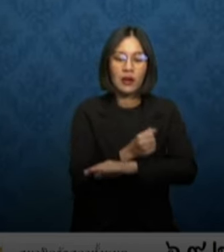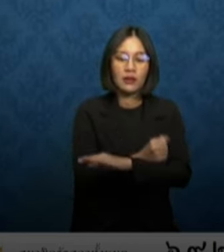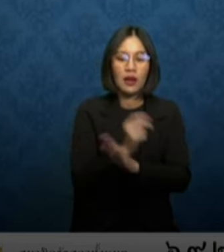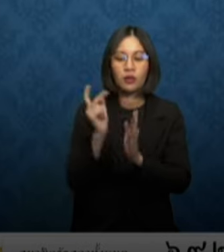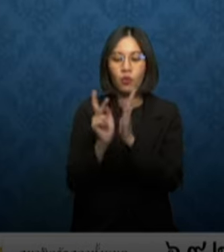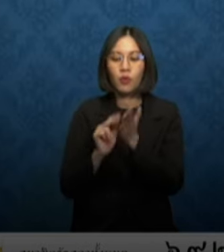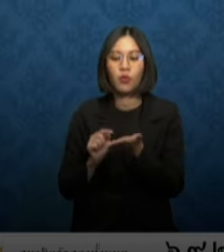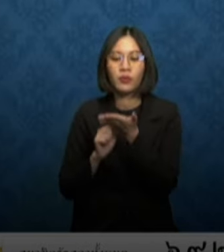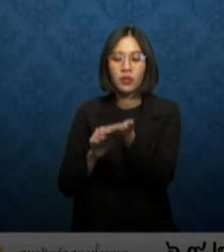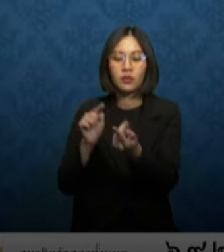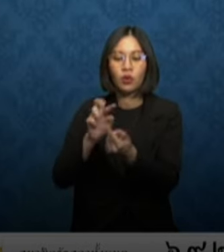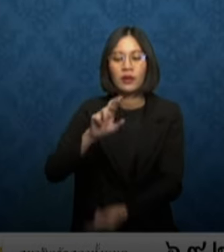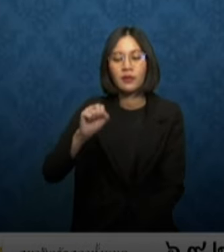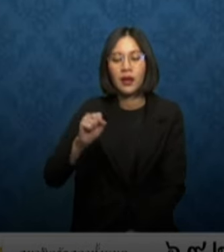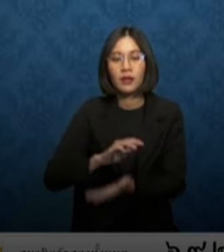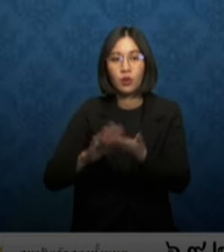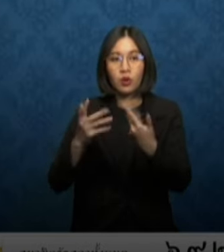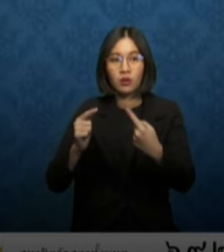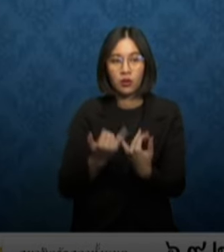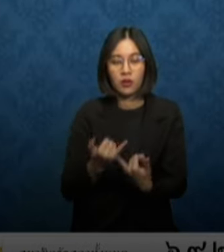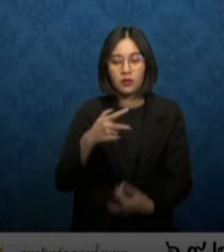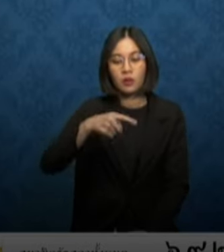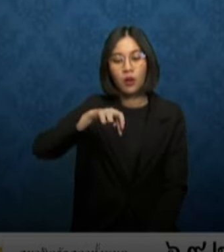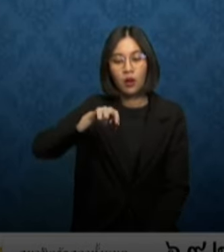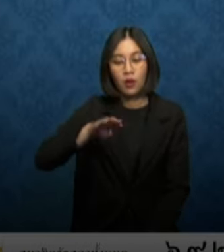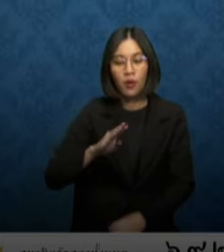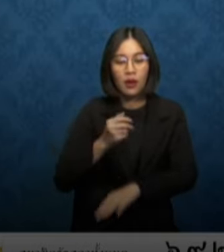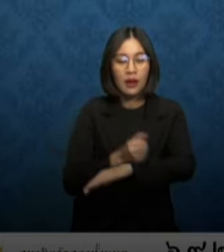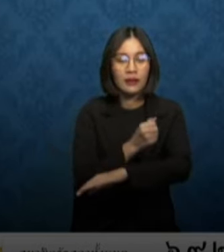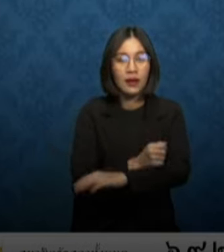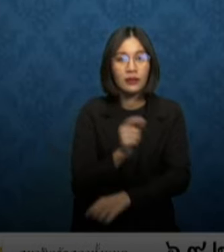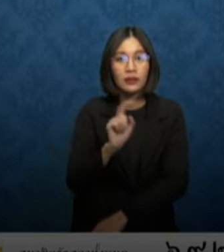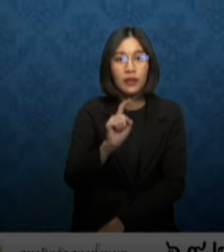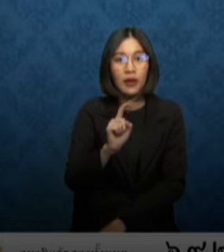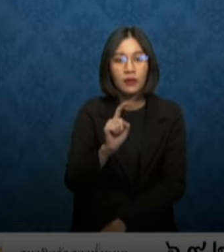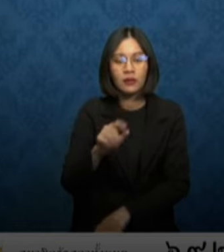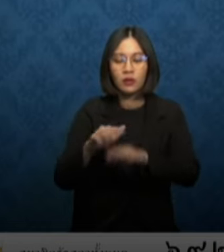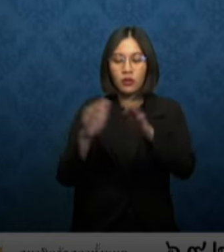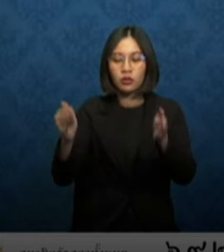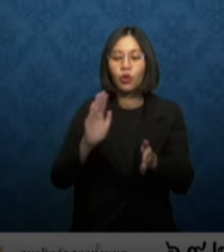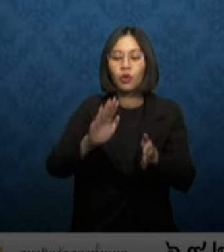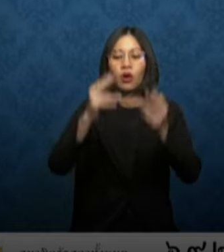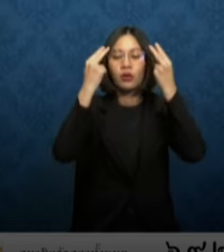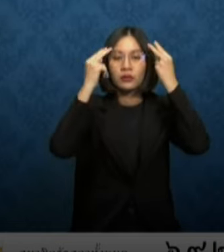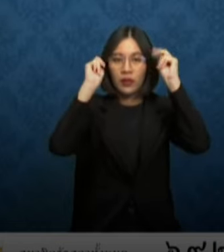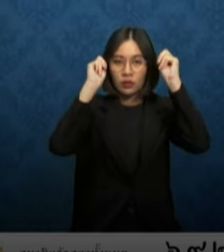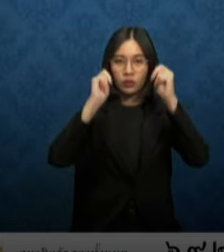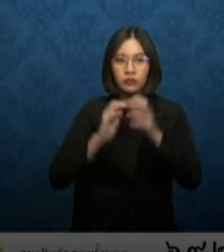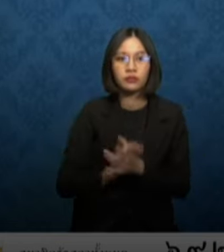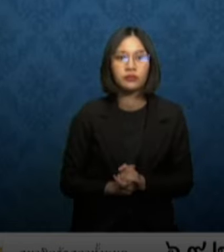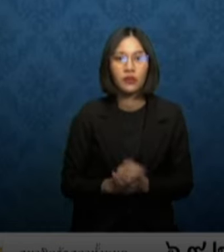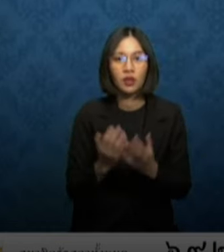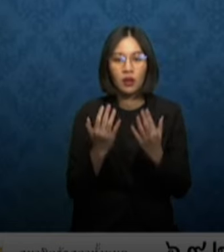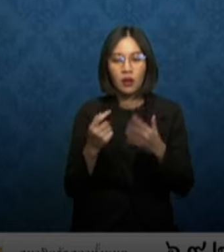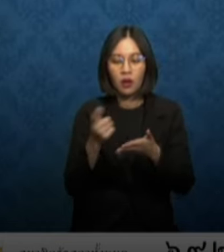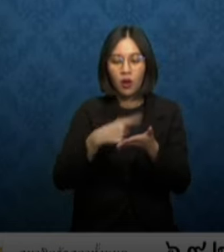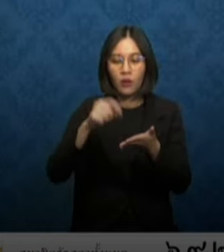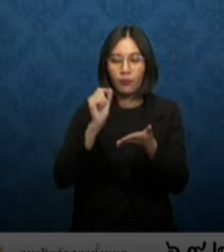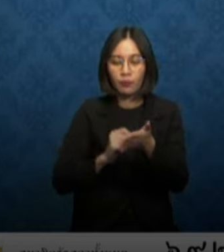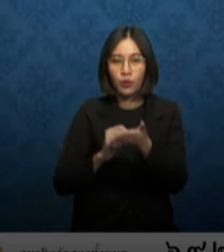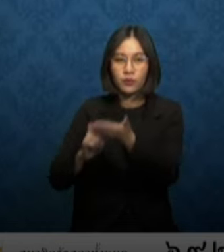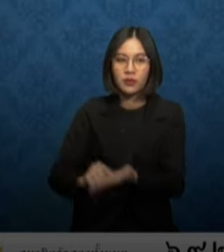หมายผมยื่นเข้าสภาแล้วครับตอนนี้พรบสหภาพแรางงานอยู่ที่โต๊ะนายกรัฐมนตรีรอท่านเซ็นและ